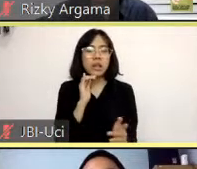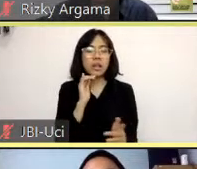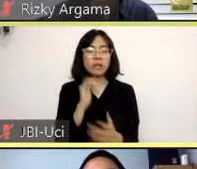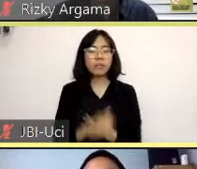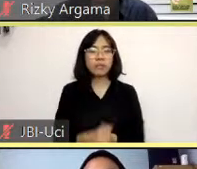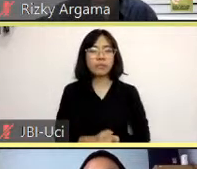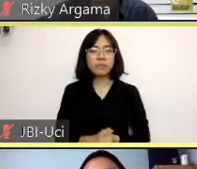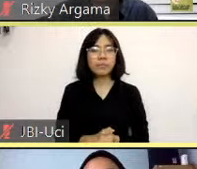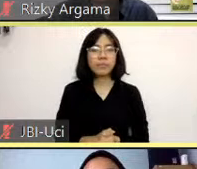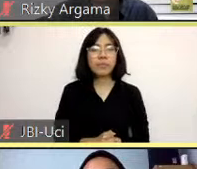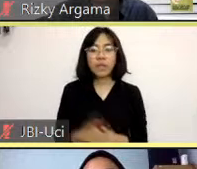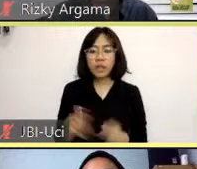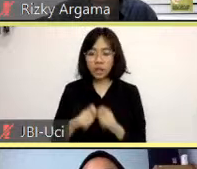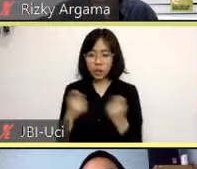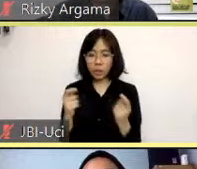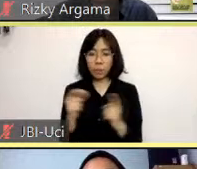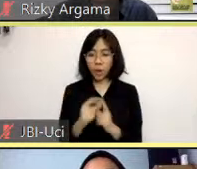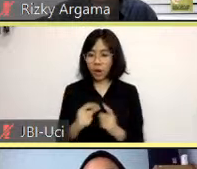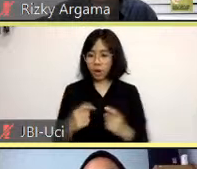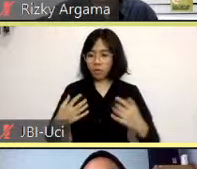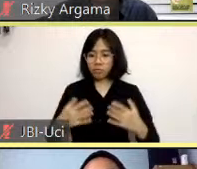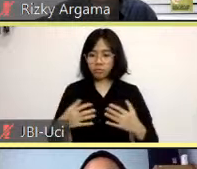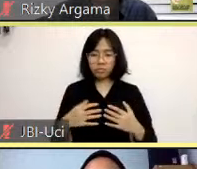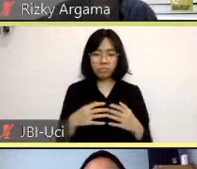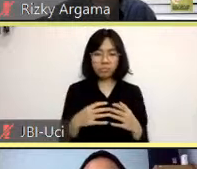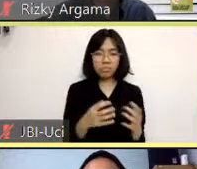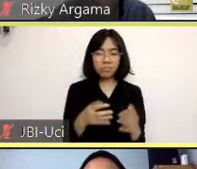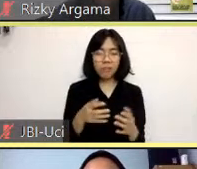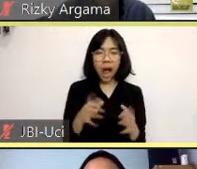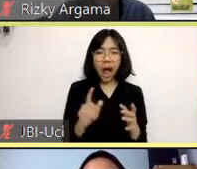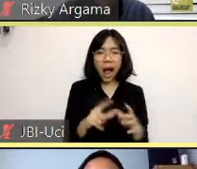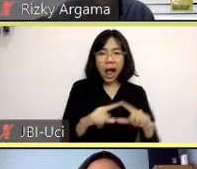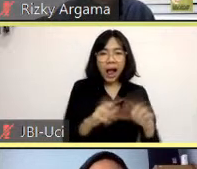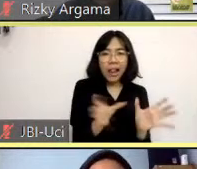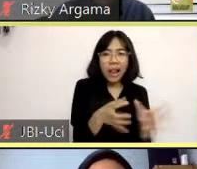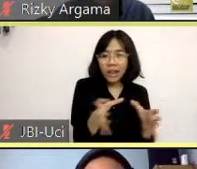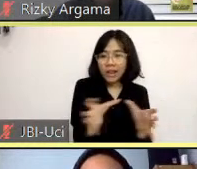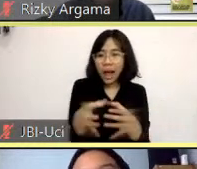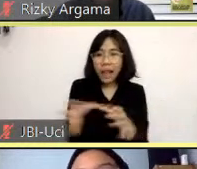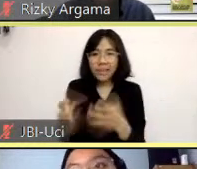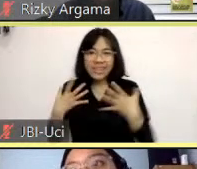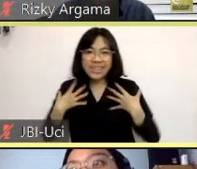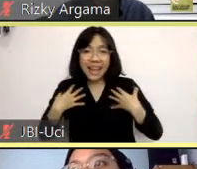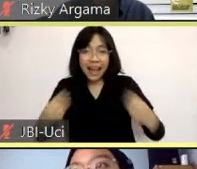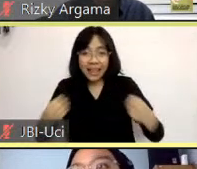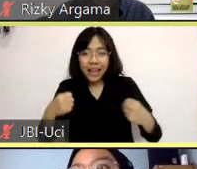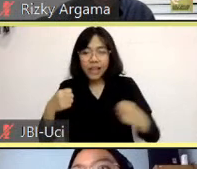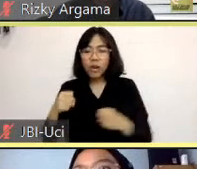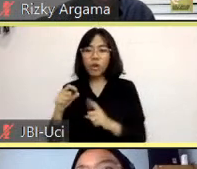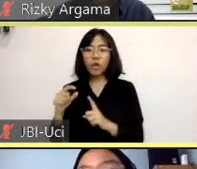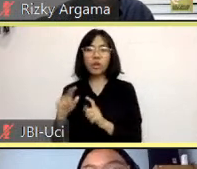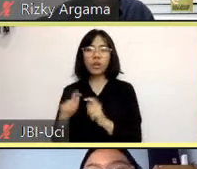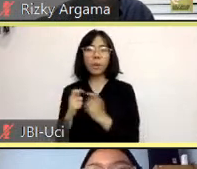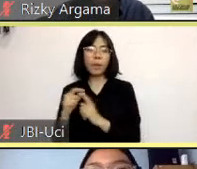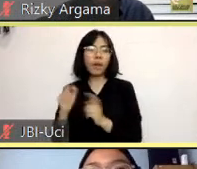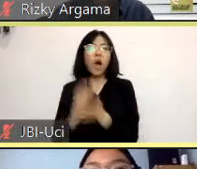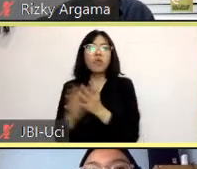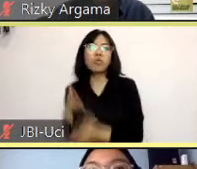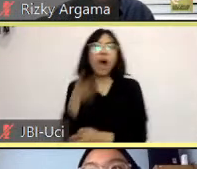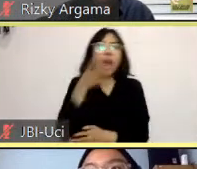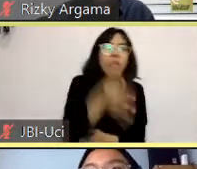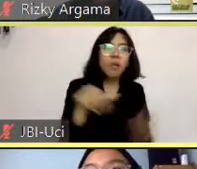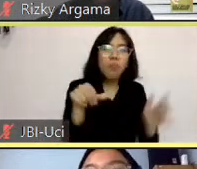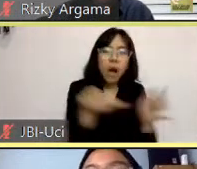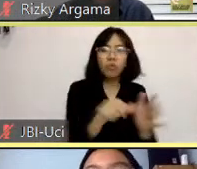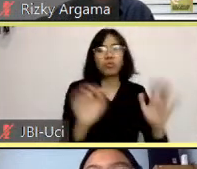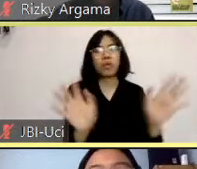ujuk-ujuk bawa peralatan medis terus ya kayak gitu-gitu aja gitu. Maksudku dalam turun ke jalan itu perlu